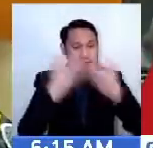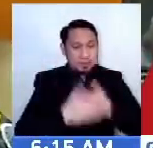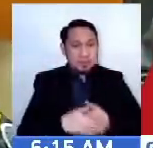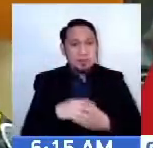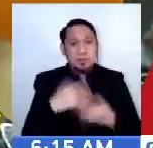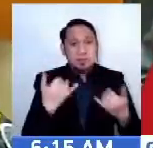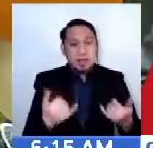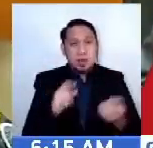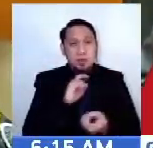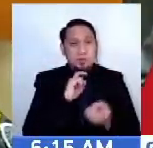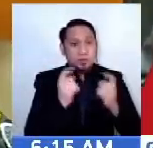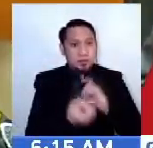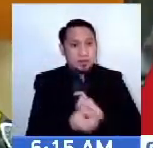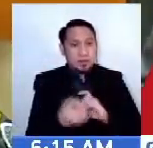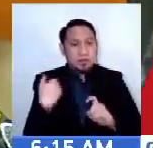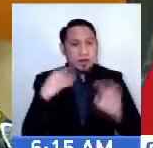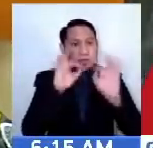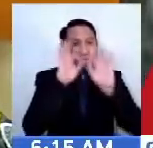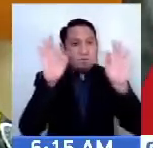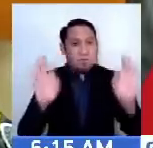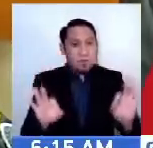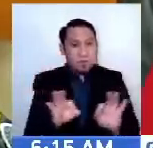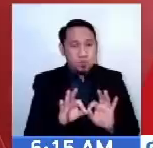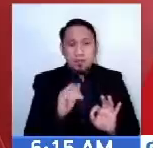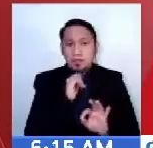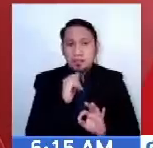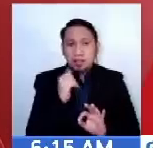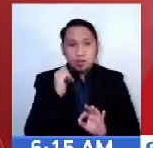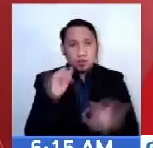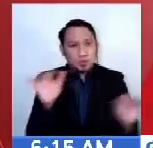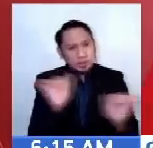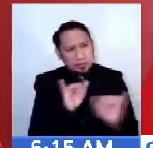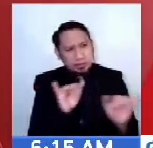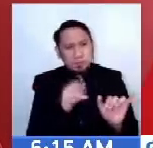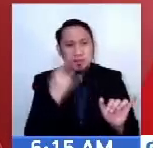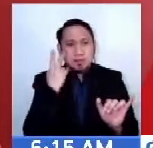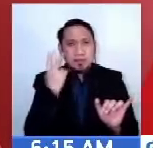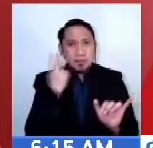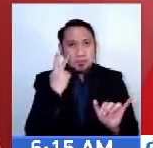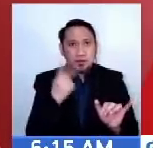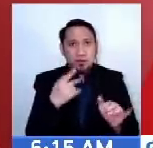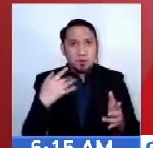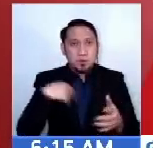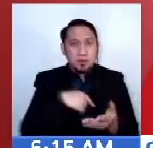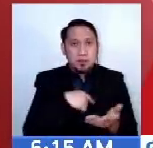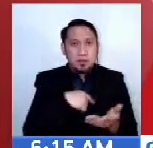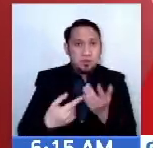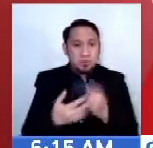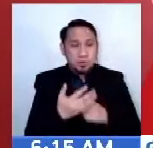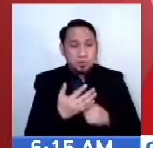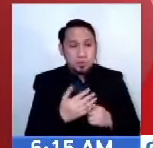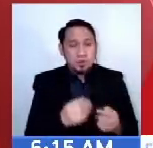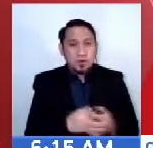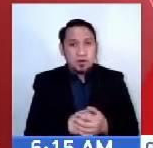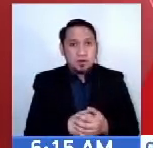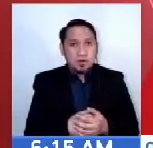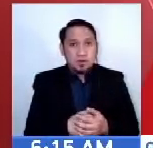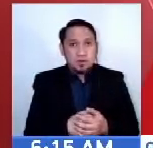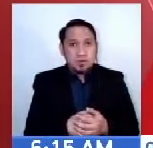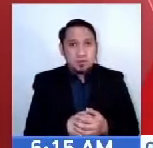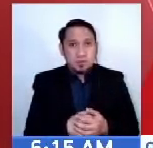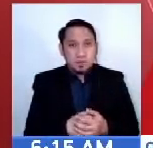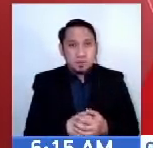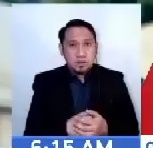ang format. Hindi na po yung nakikita nila at hindi na po yung dating yung pinag-usapan na town hall debate. Ang magiging debate na po, ang